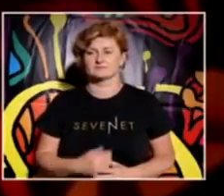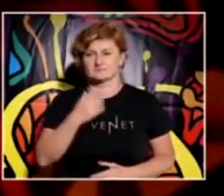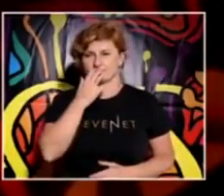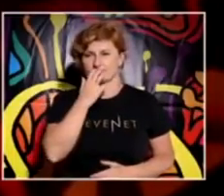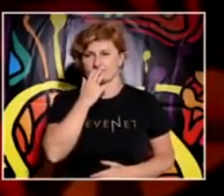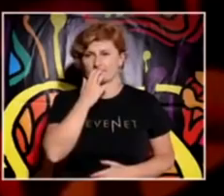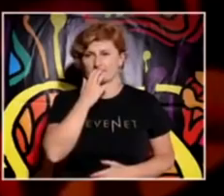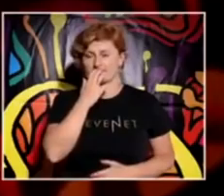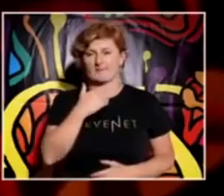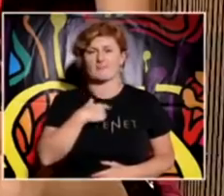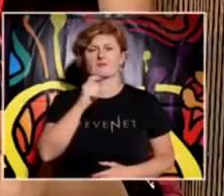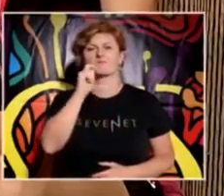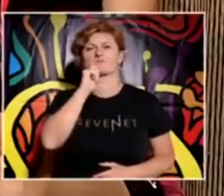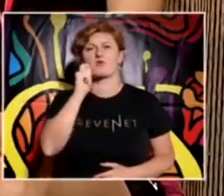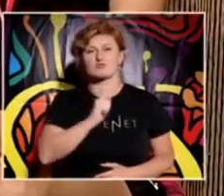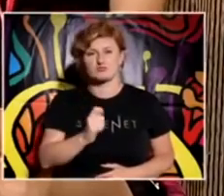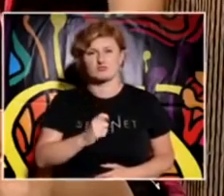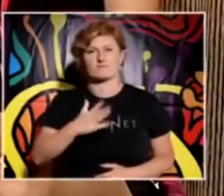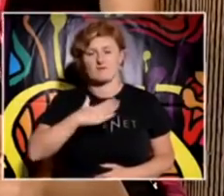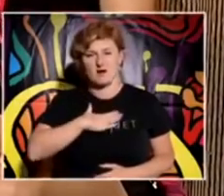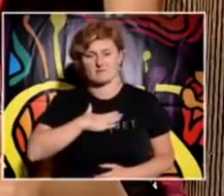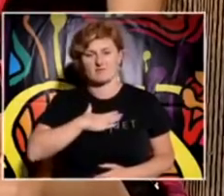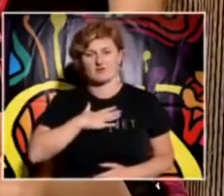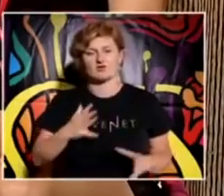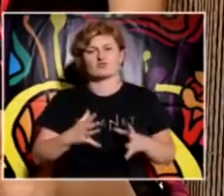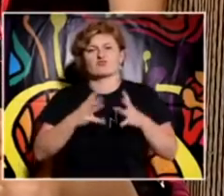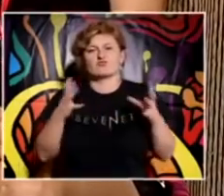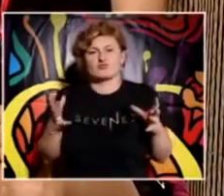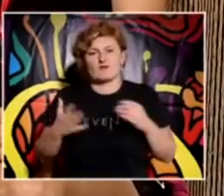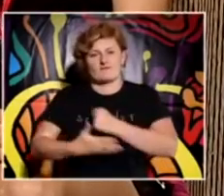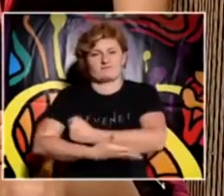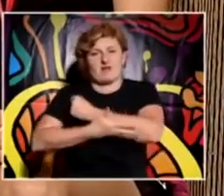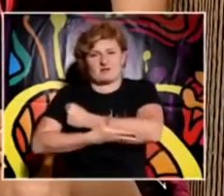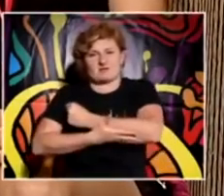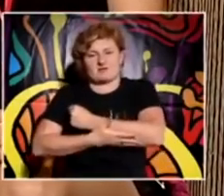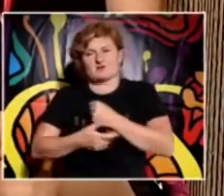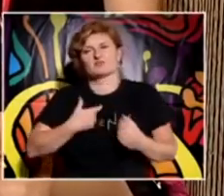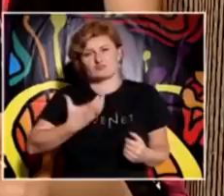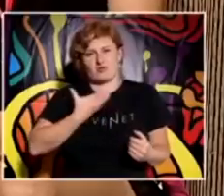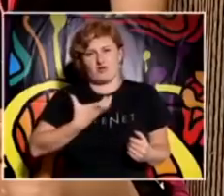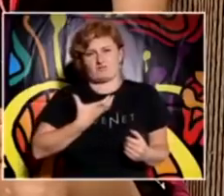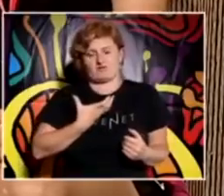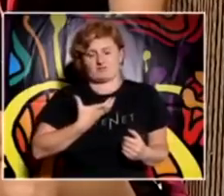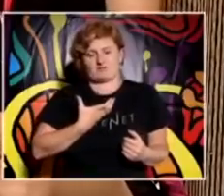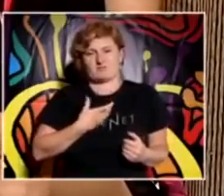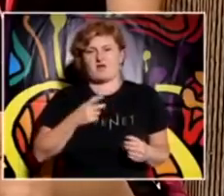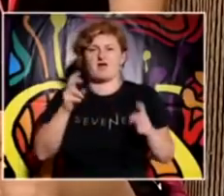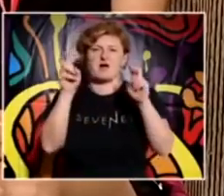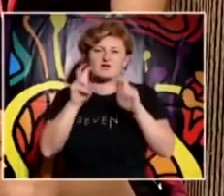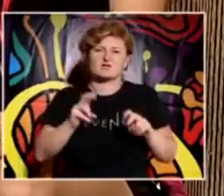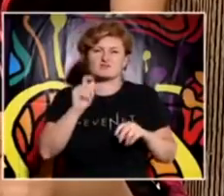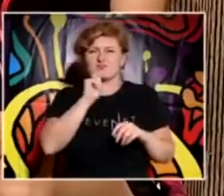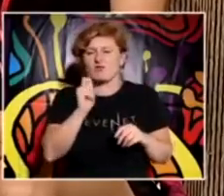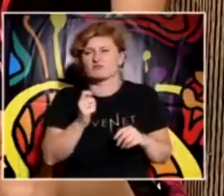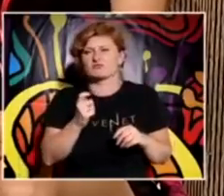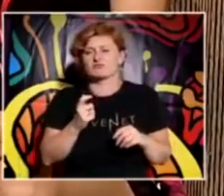że podróżując mamy w sobie bardzo duże oparcie i myślę, że to gdzieś mocno czujemy. A tych kryzysów w